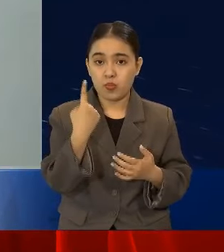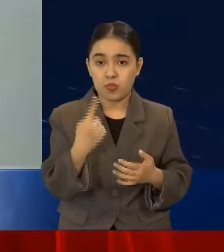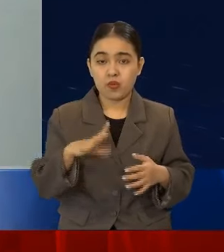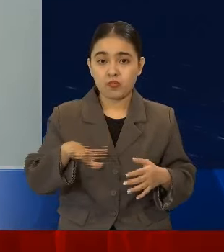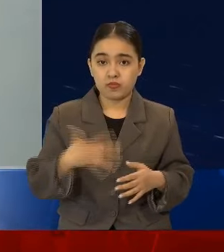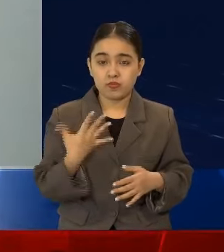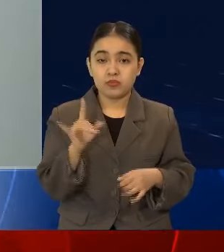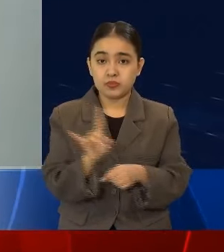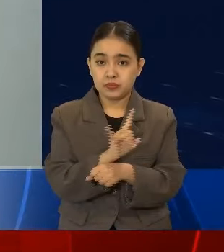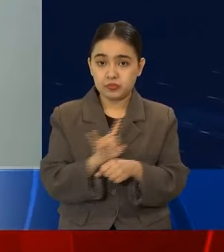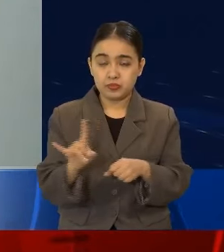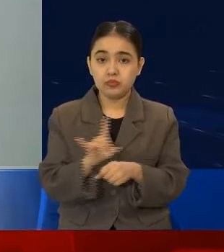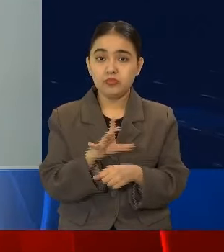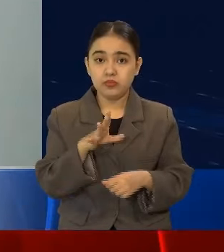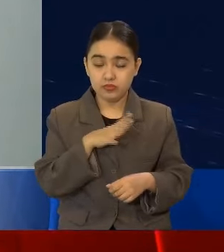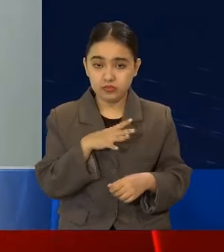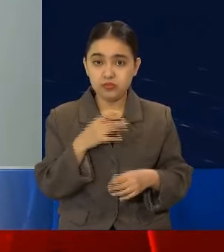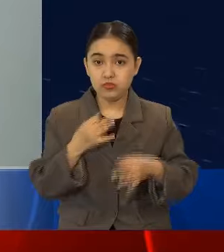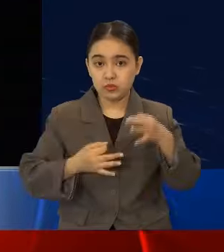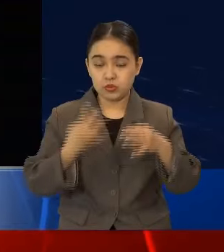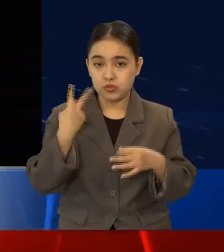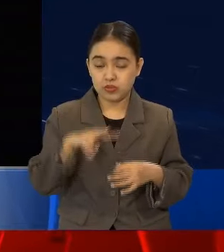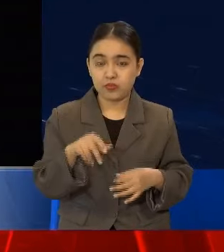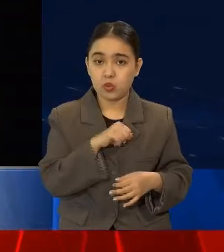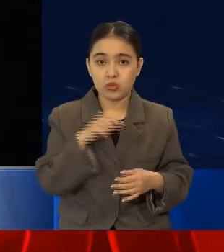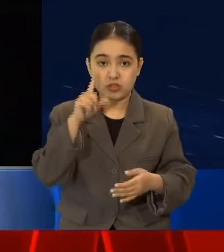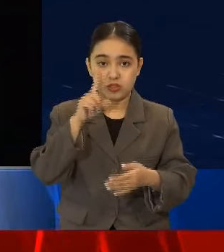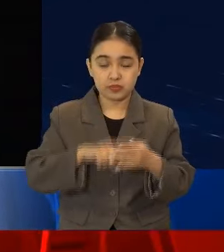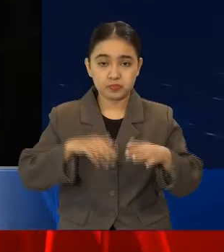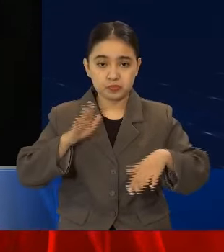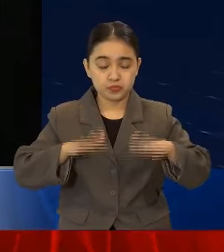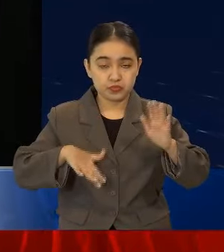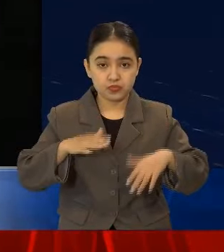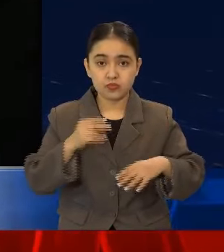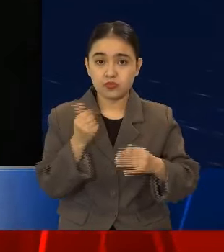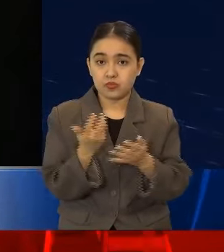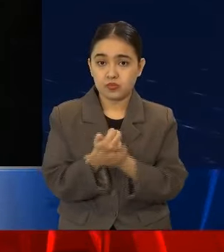muqaddam firibgarlik qilganligi uchun sudlangan. O'zgalar ishonchini suiiste'mol qilib,